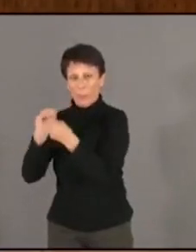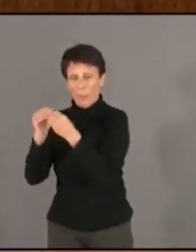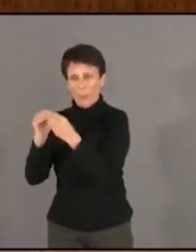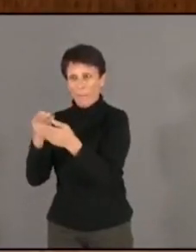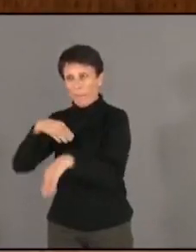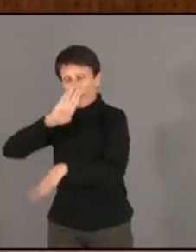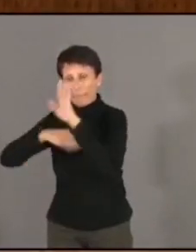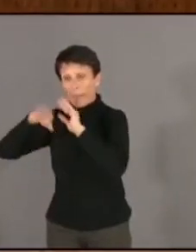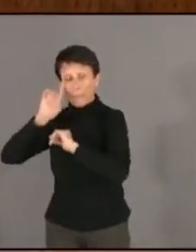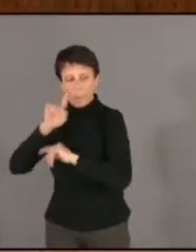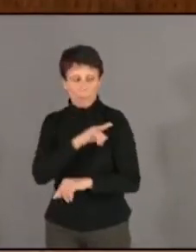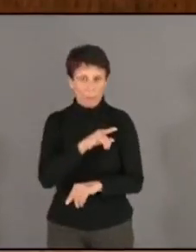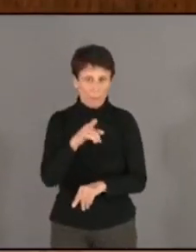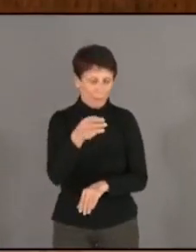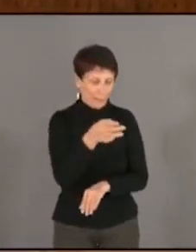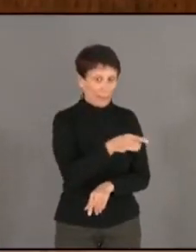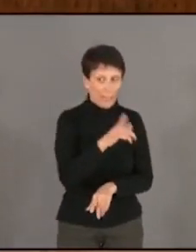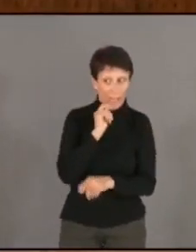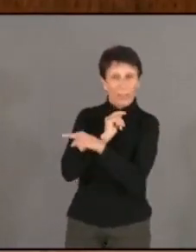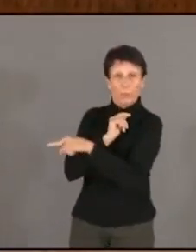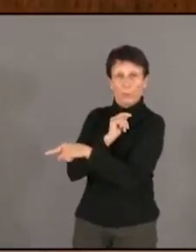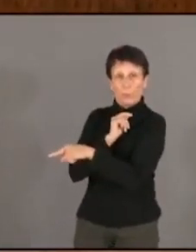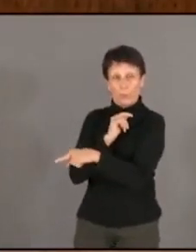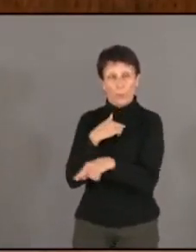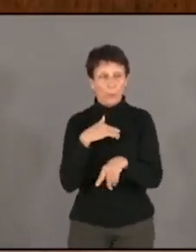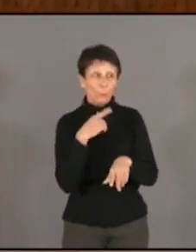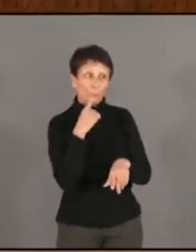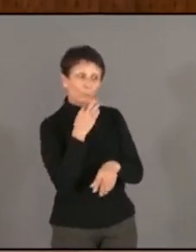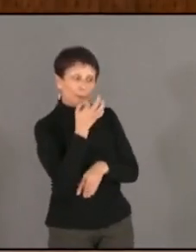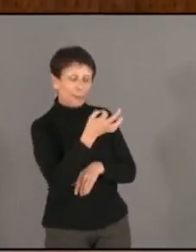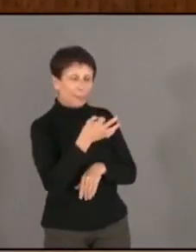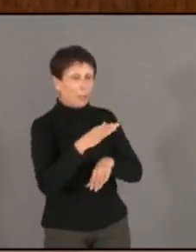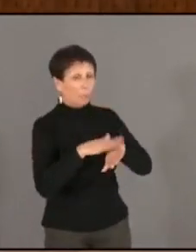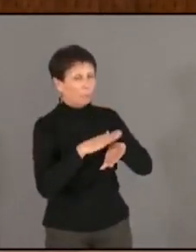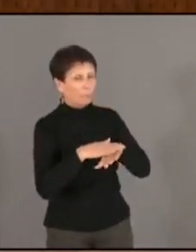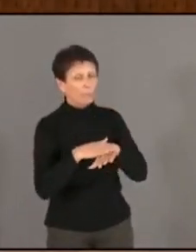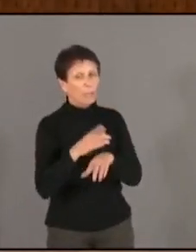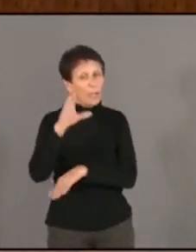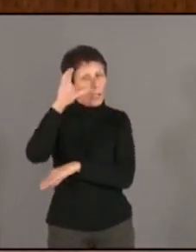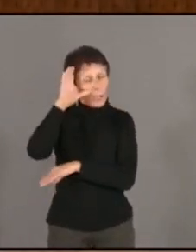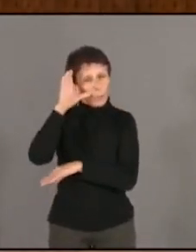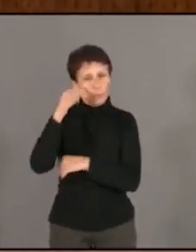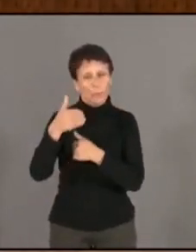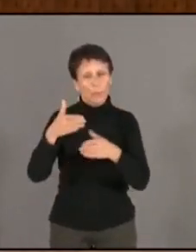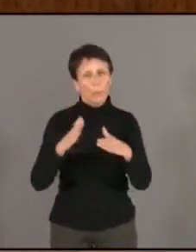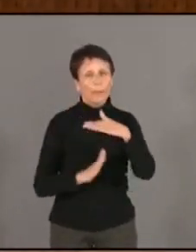en appliquant la consigne, le conseil de la Cour des comptes qui prévoit dans